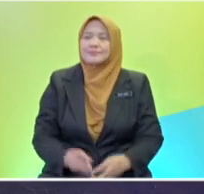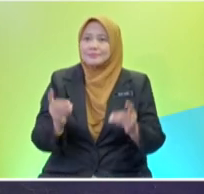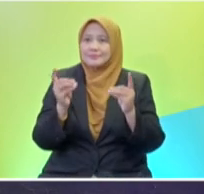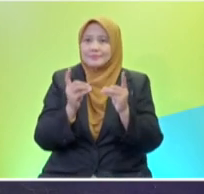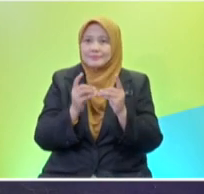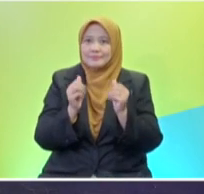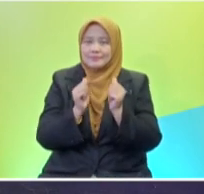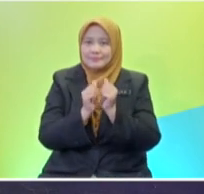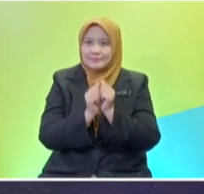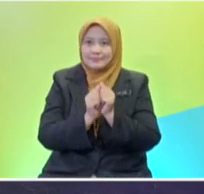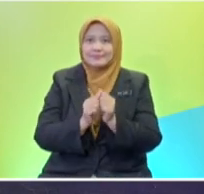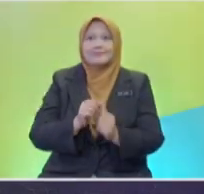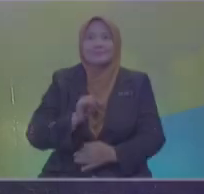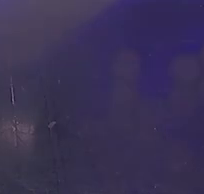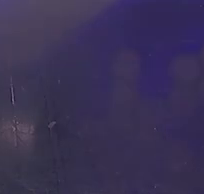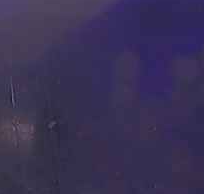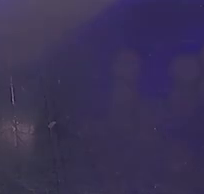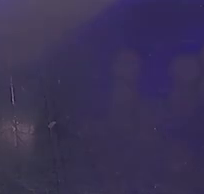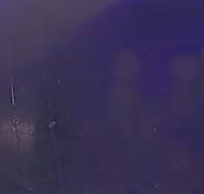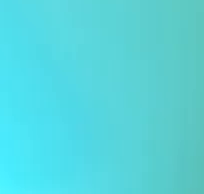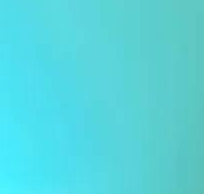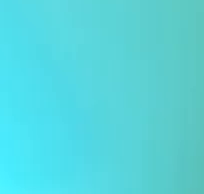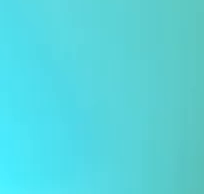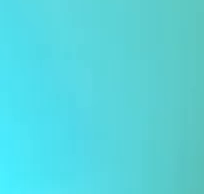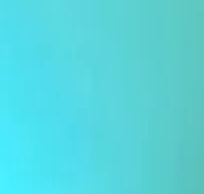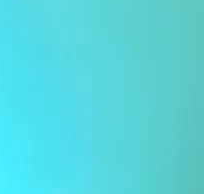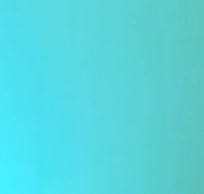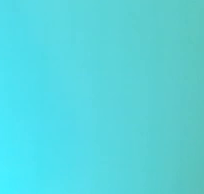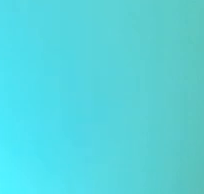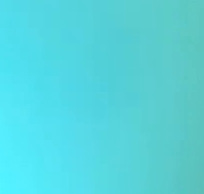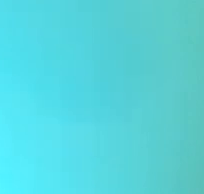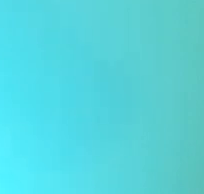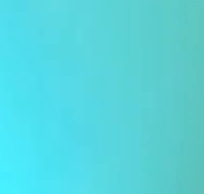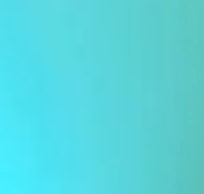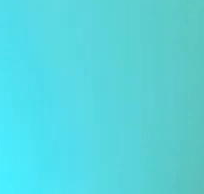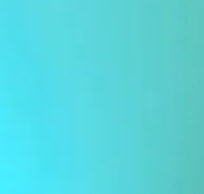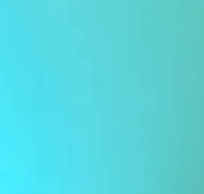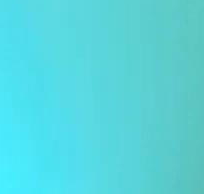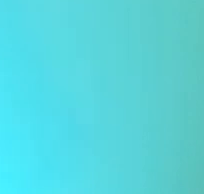bersama dengan seorang jurubah secara fisika manusia